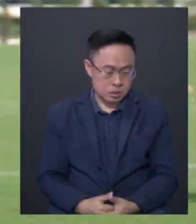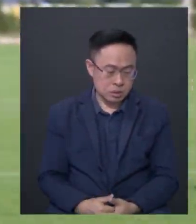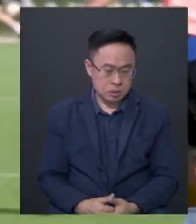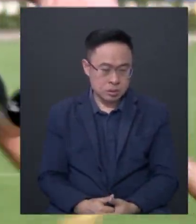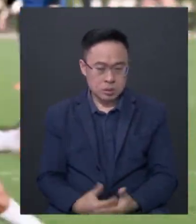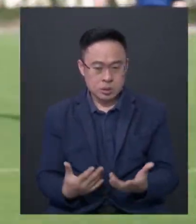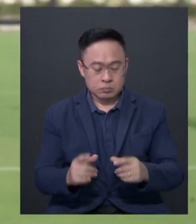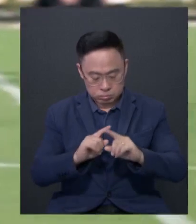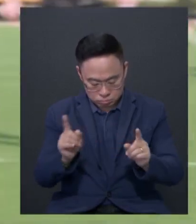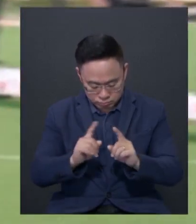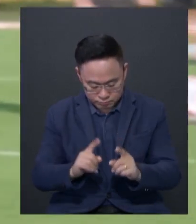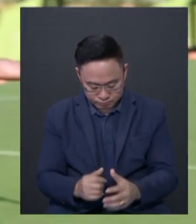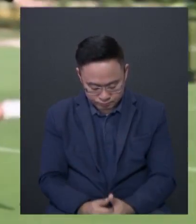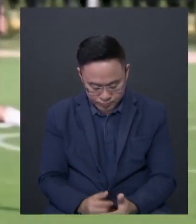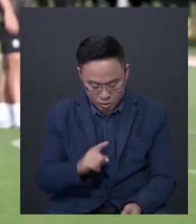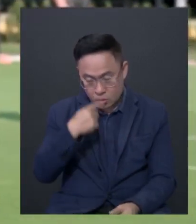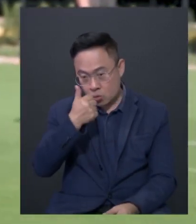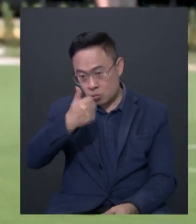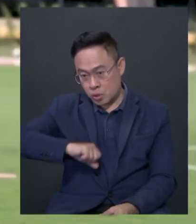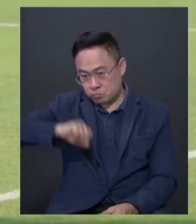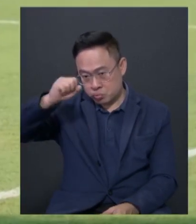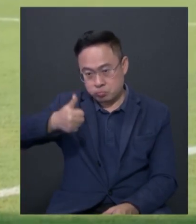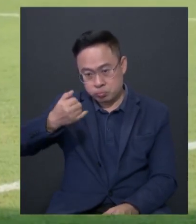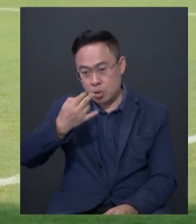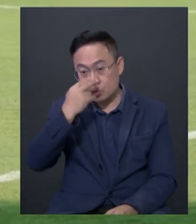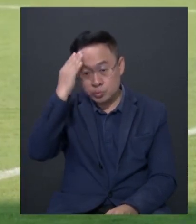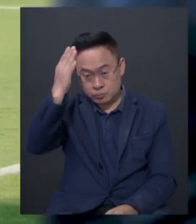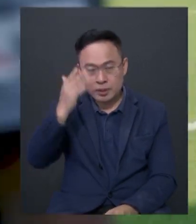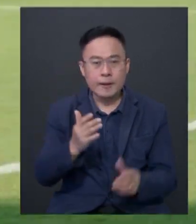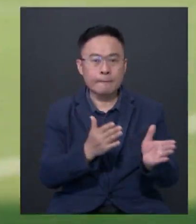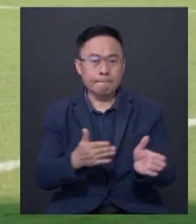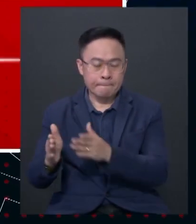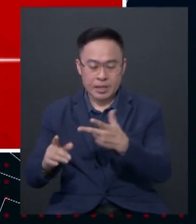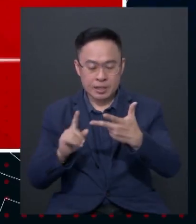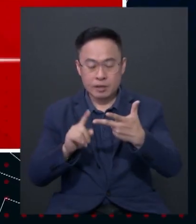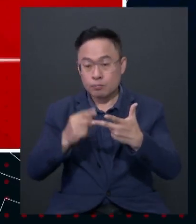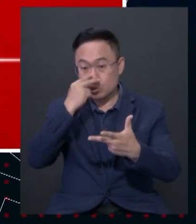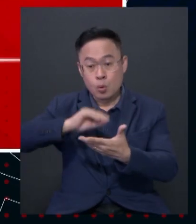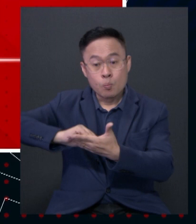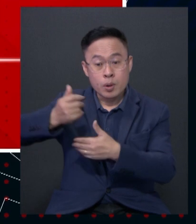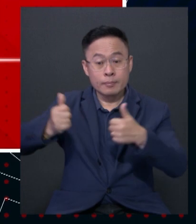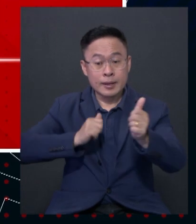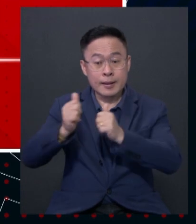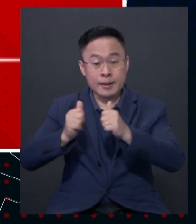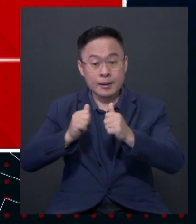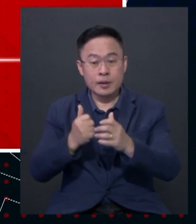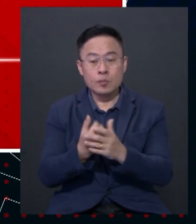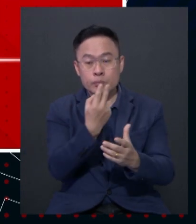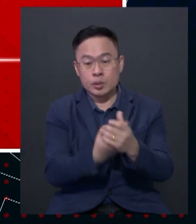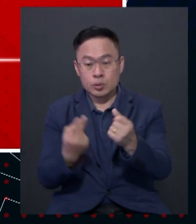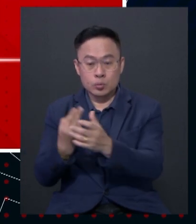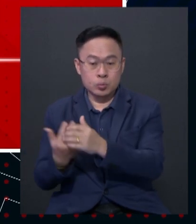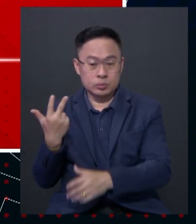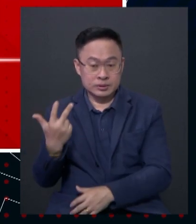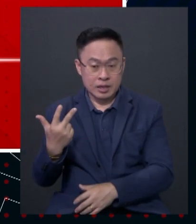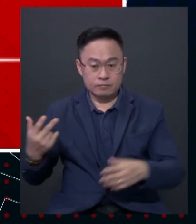วยโมเมนตัมก็ไม่รู้ว่าใครจะดูเหนือกว่าใครนะแต่ทีนี้ค่ะมาดูโปรแกรมการแข่งขันวันนี้กันหน่อยค่ะนอกเหนือจากคู่ BG ปทุมเ